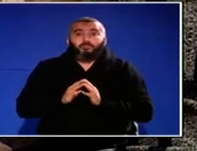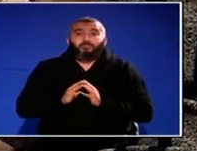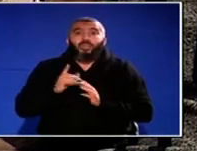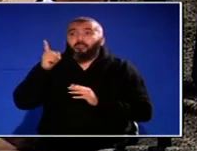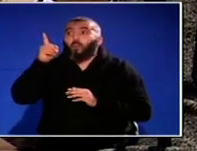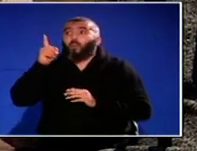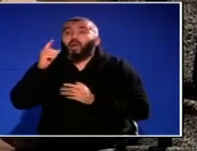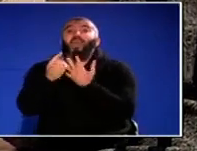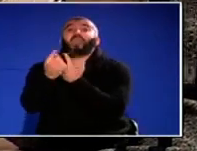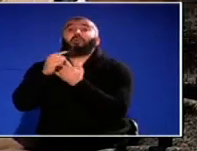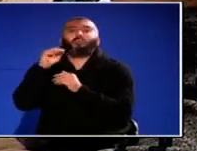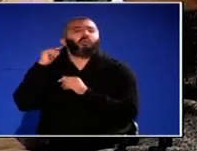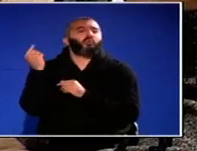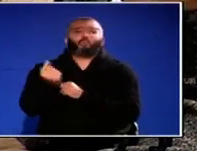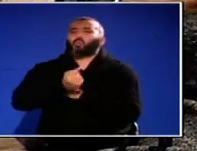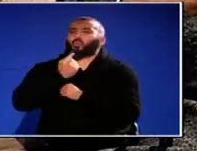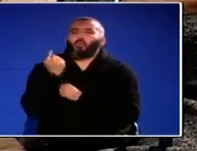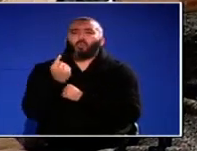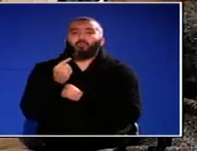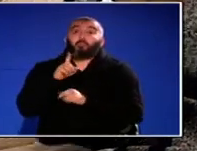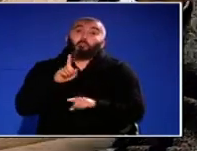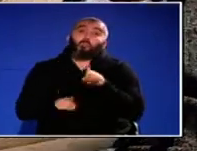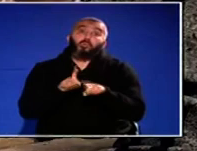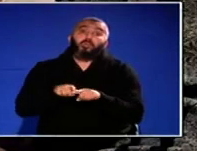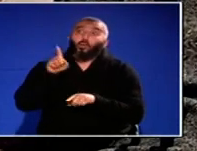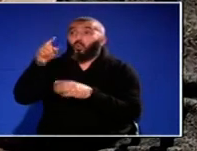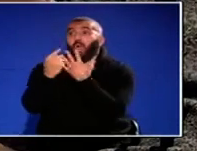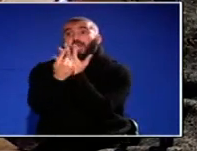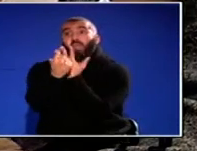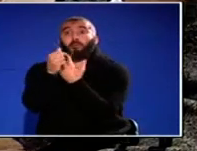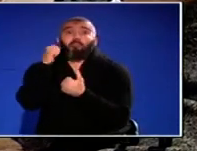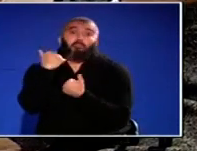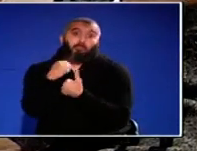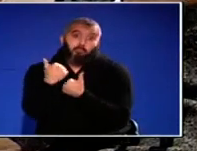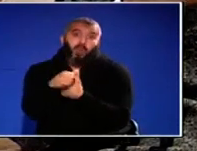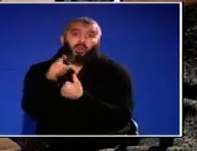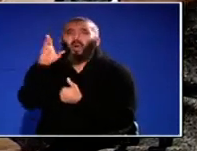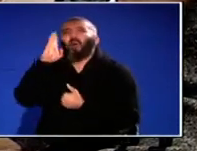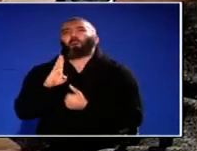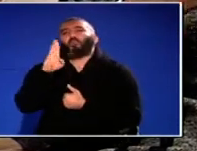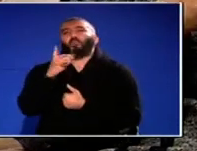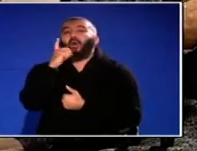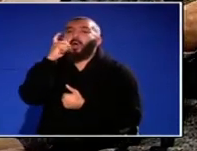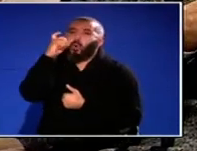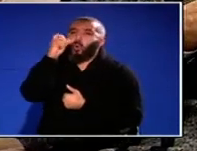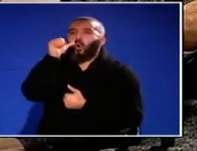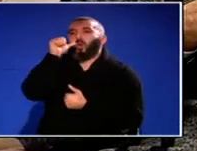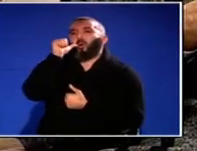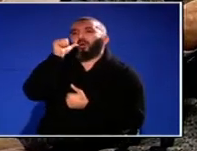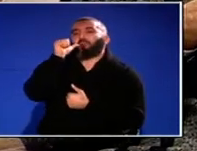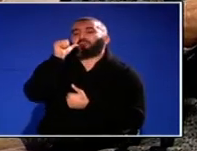يديره لحاجته؟ كاين ممكن إنسان مريض والناس ما يعرفوش باللي كان مريض ويحتاج إلى الماء، فما نقدرش نقول له